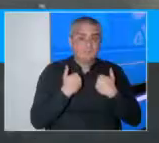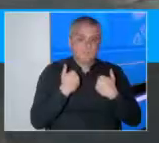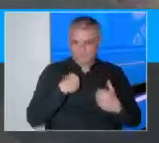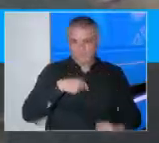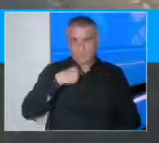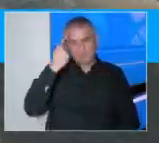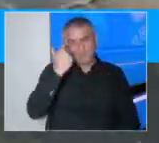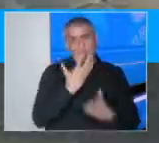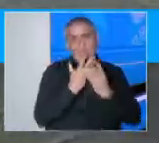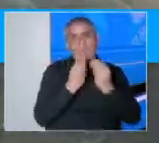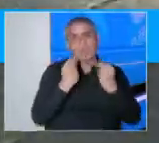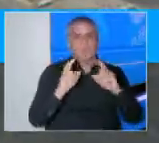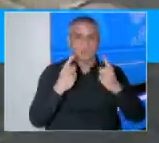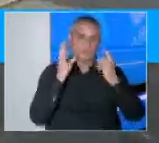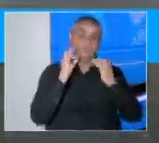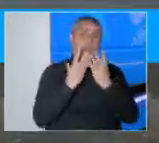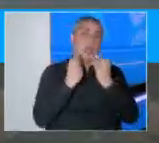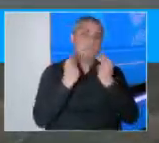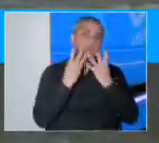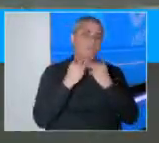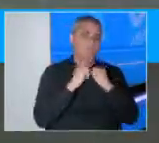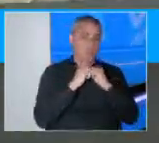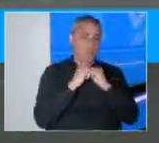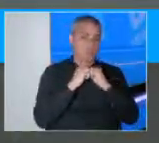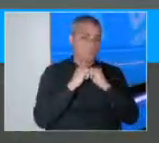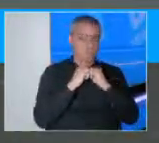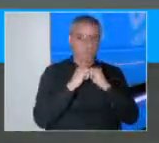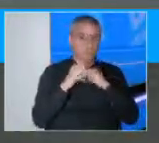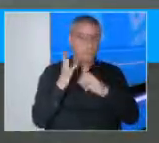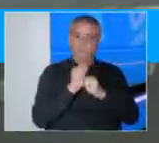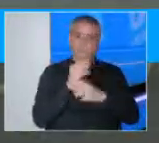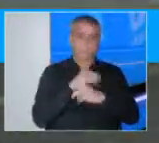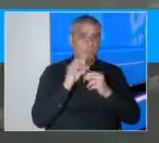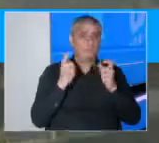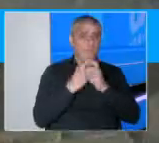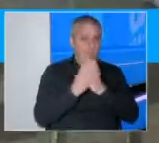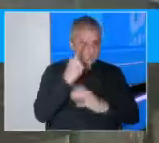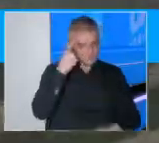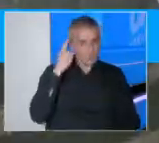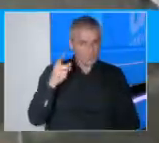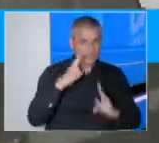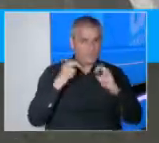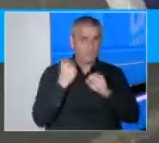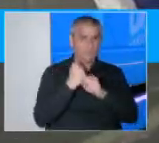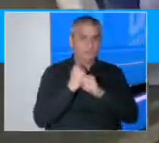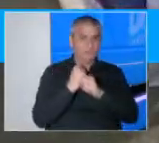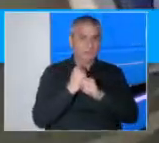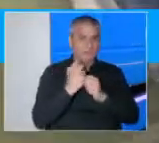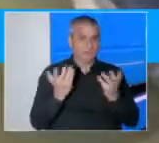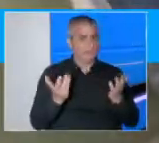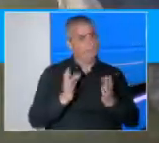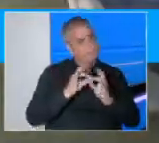אנחנו יודעים על המון מקרים של המון משפחות שלא מסתדרות, וגם אגף השיקום יודע במחקרים שהוא עושה. צריך להרים את